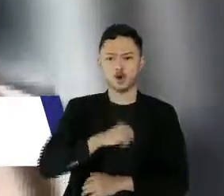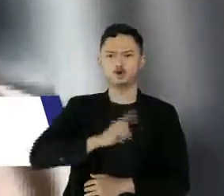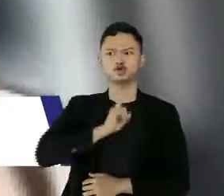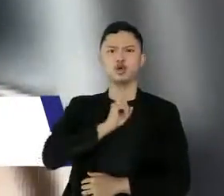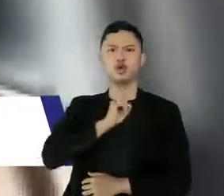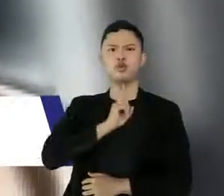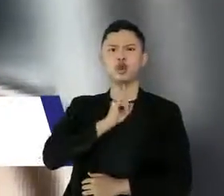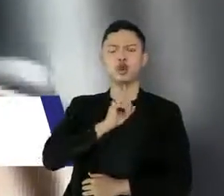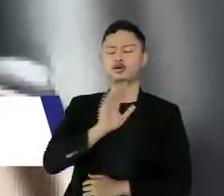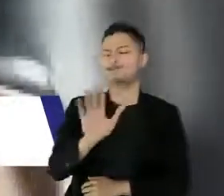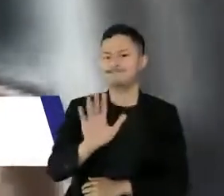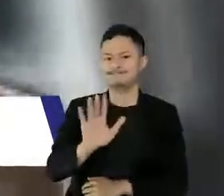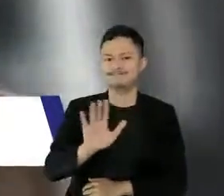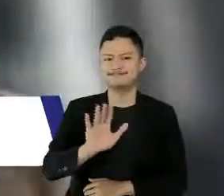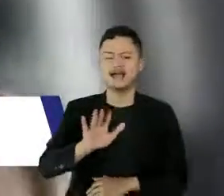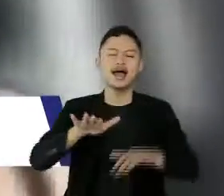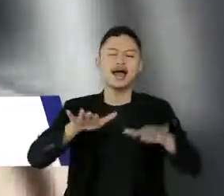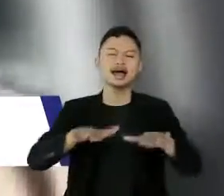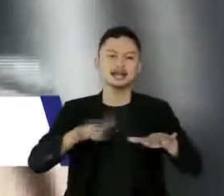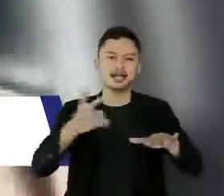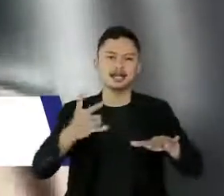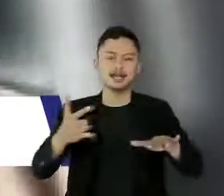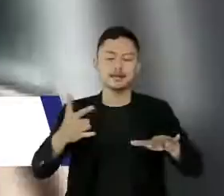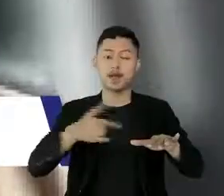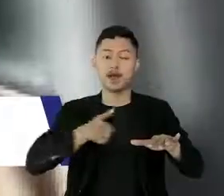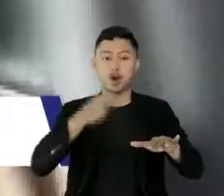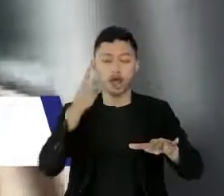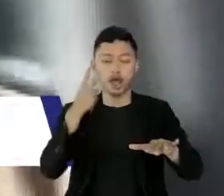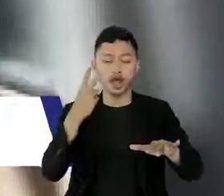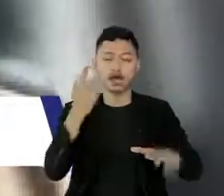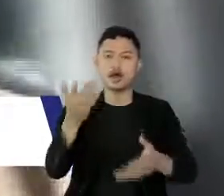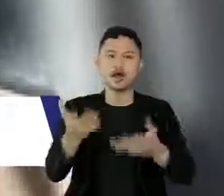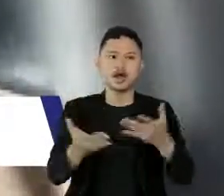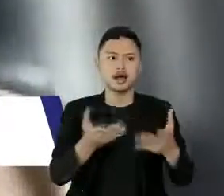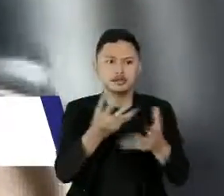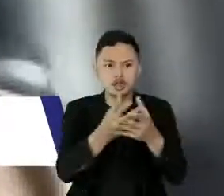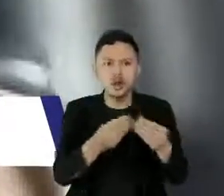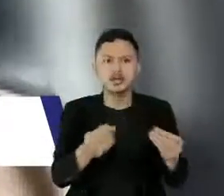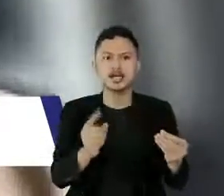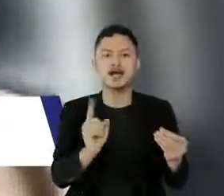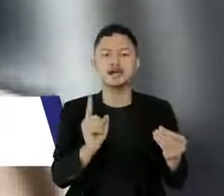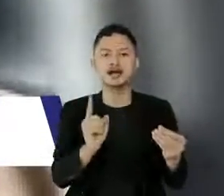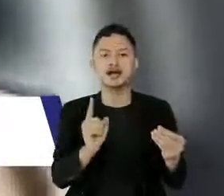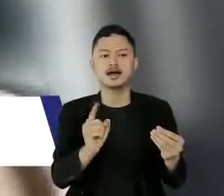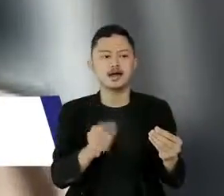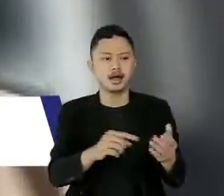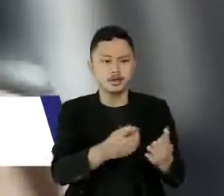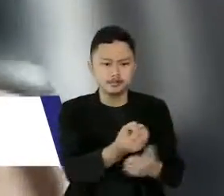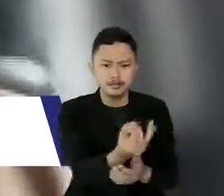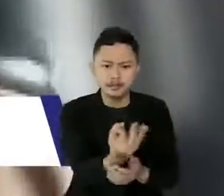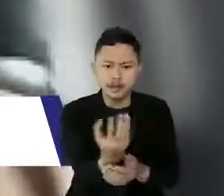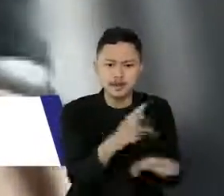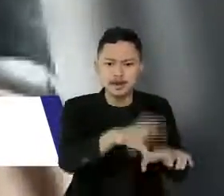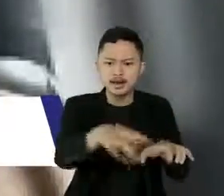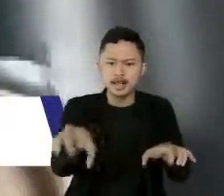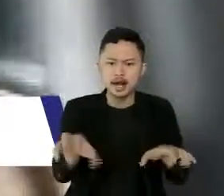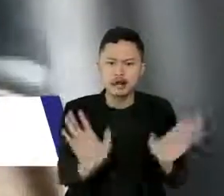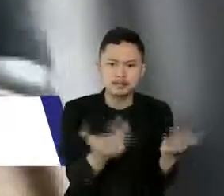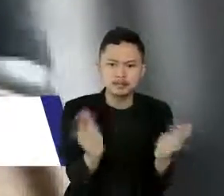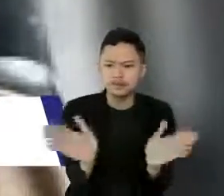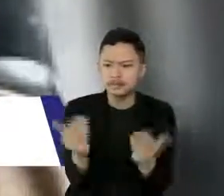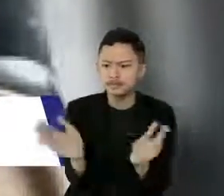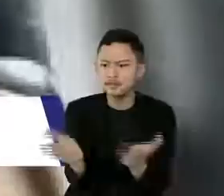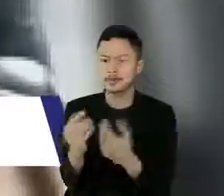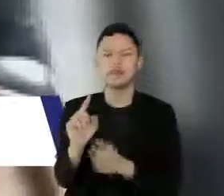jumawa, kita berhati-hati, dan saya melihat ada titik terang dan menunjukkan pemulihan. 2 pekan terakhir